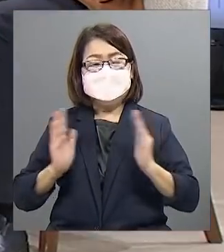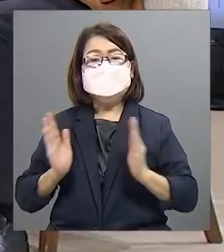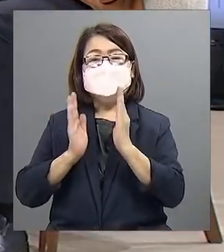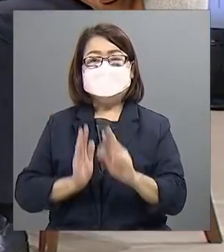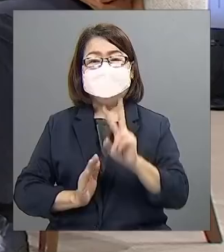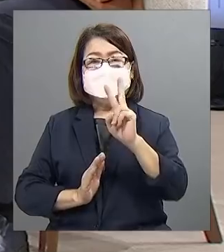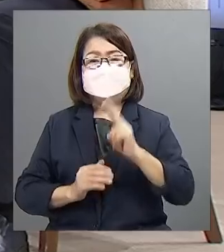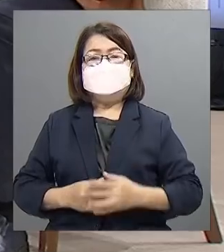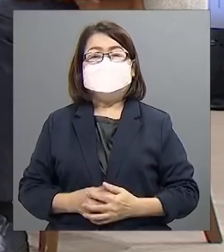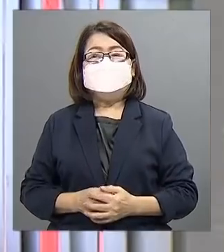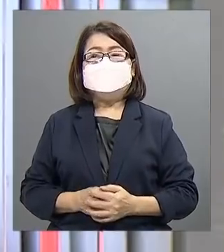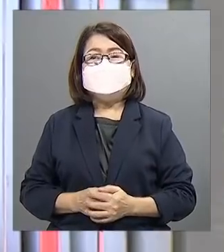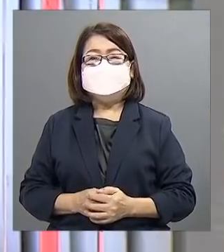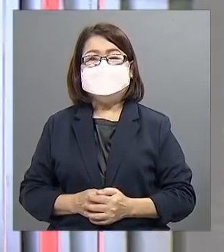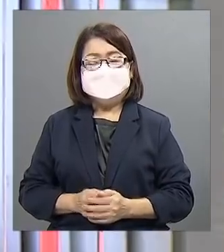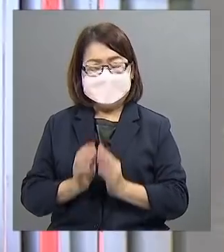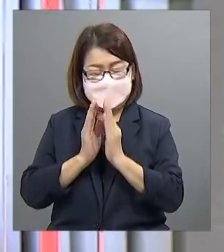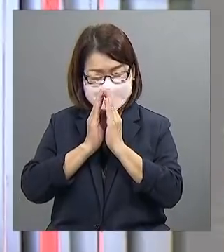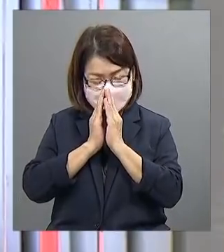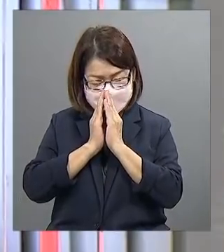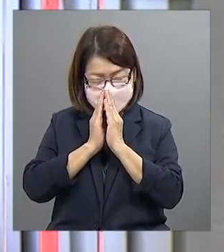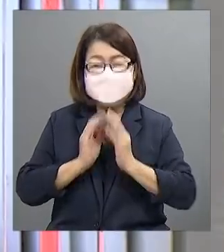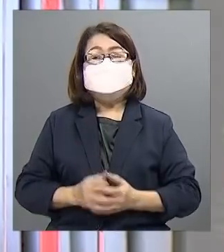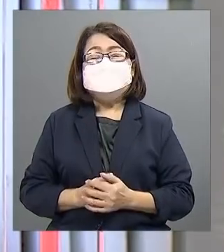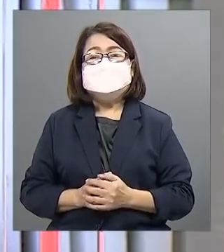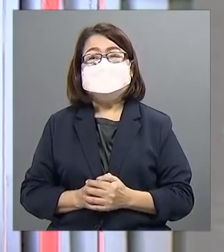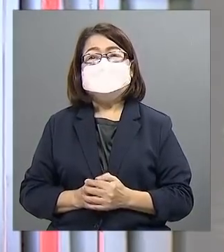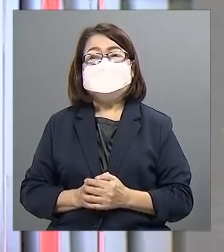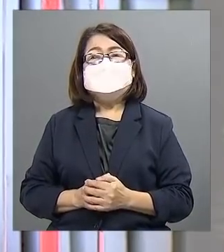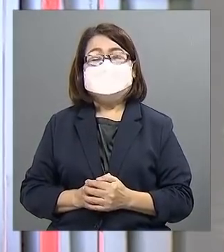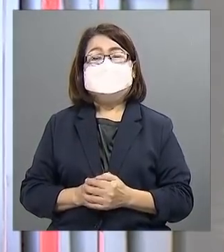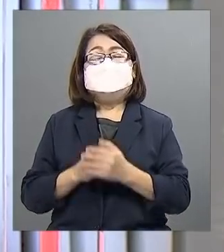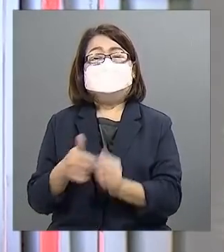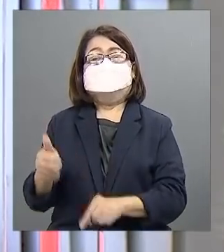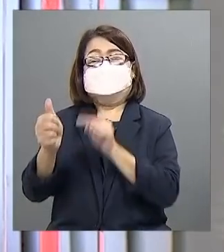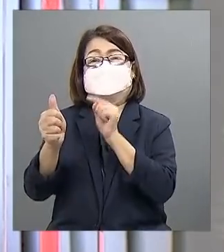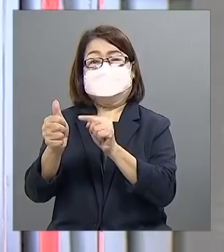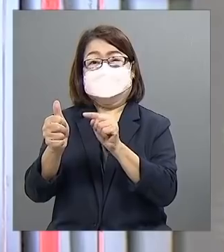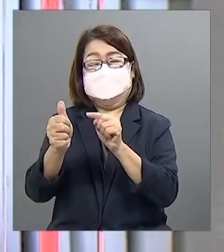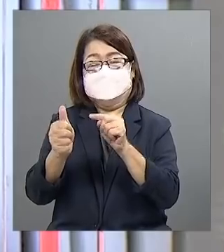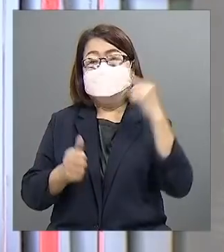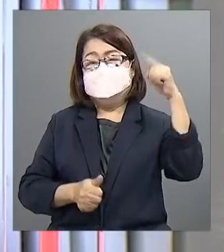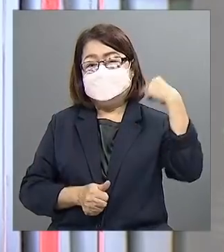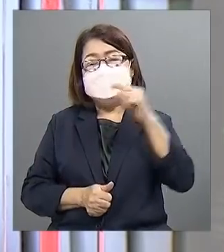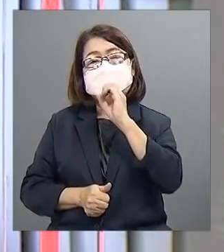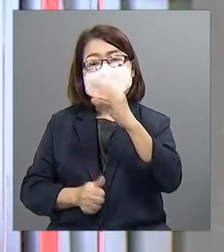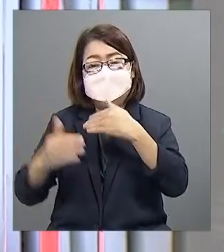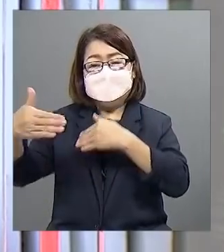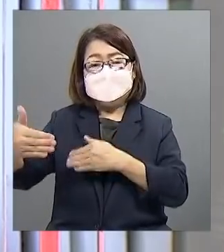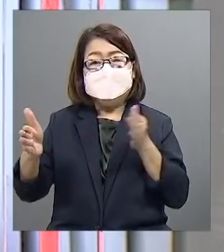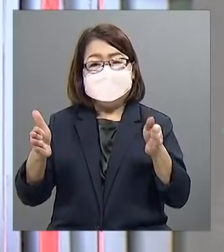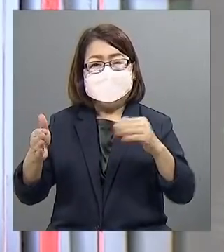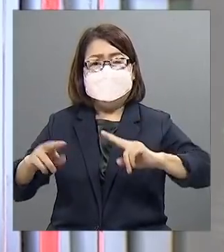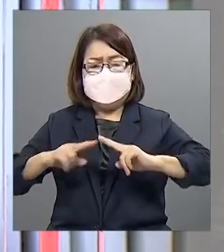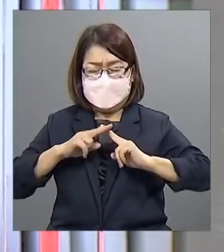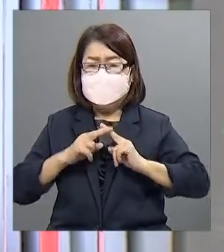สวัสดีครับนะฮะอาจารย์จุฑามาศนะครับแล้วคุณอาทิศีลก็ได้บอกแล้วจริงๆมันก็คือเป็นกล่องที่สามารถทำได้เองแหละใช่ไหมน้องป้างมันก็เป็น